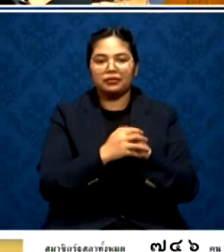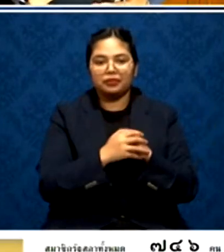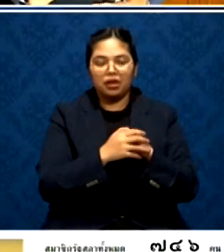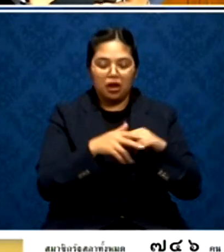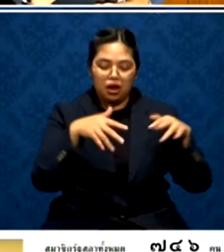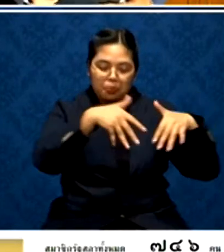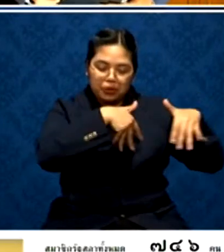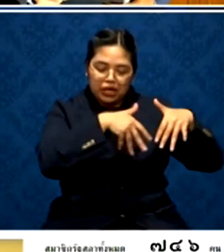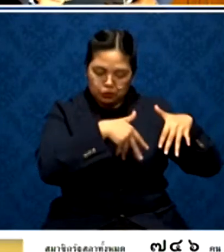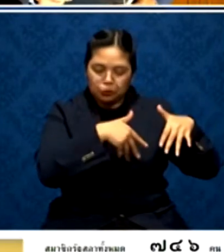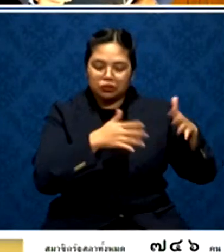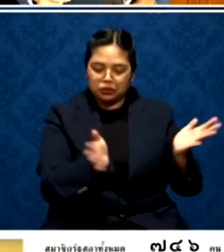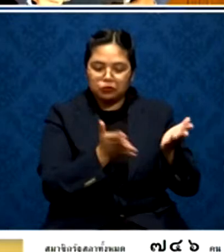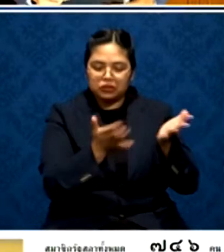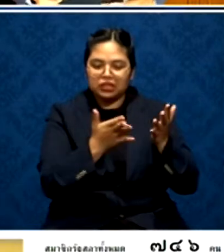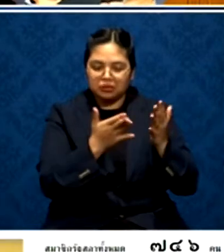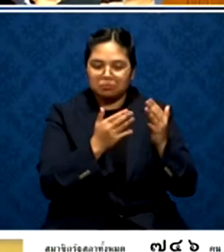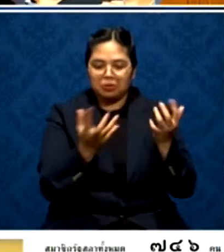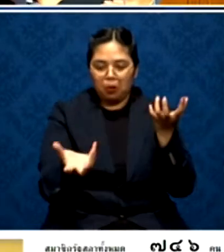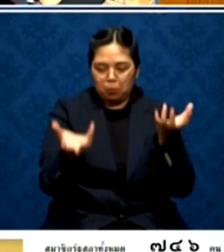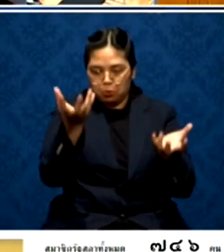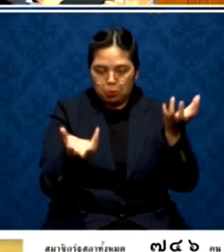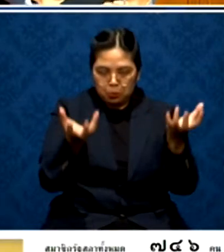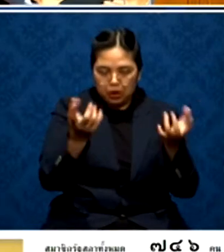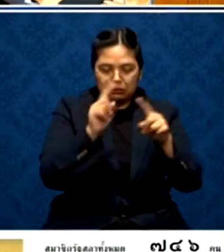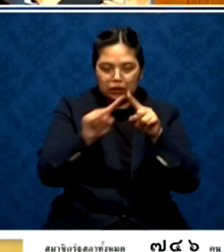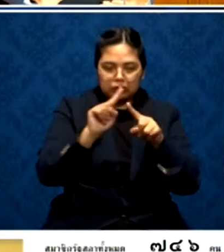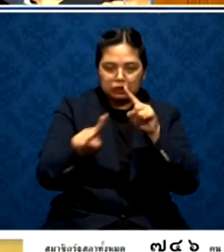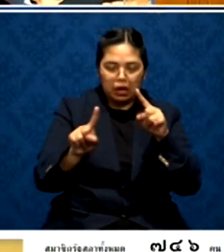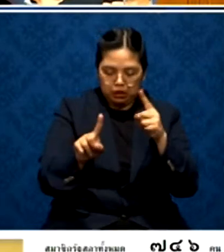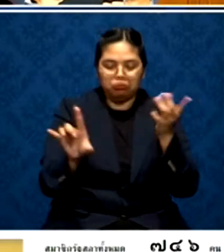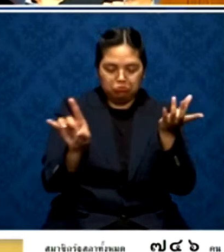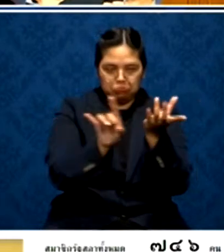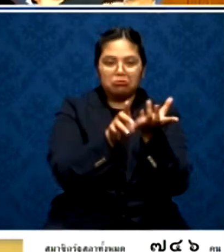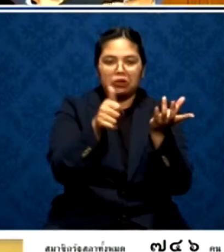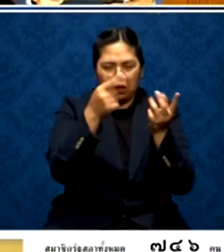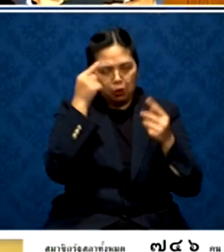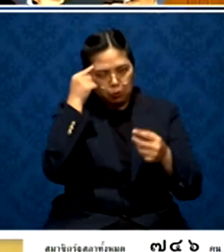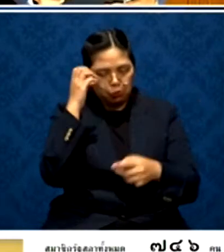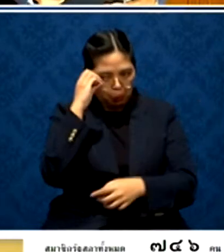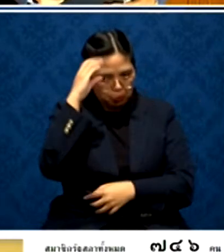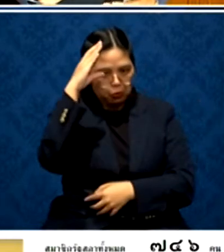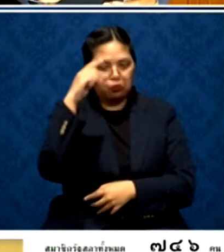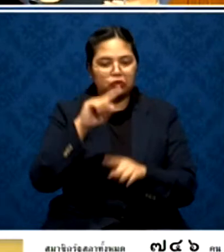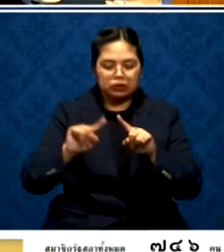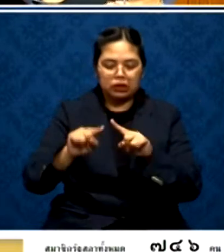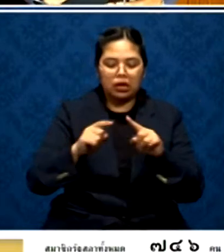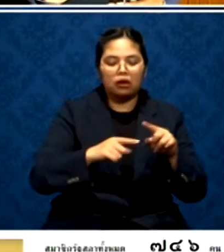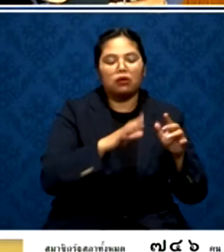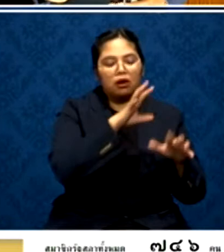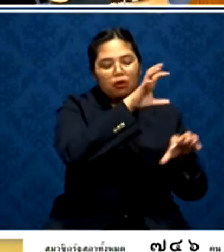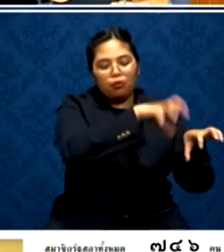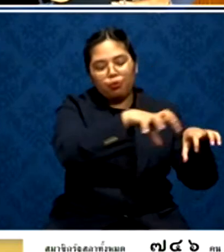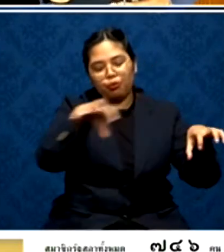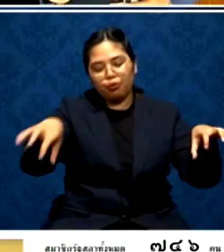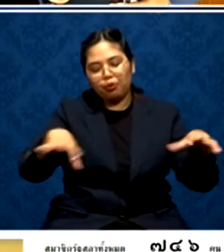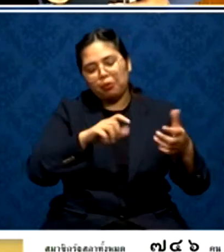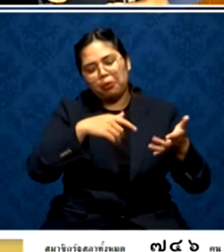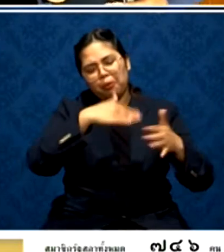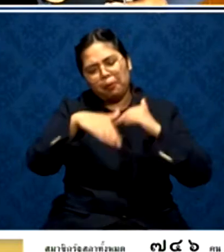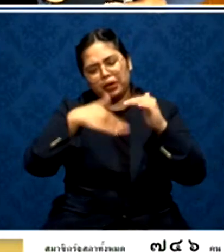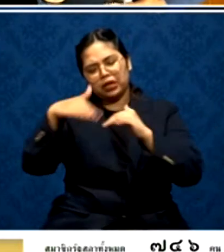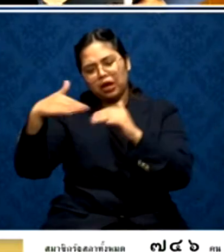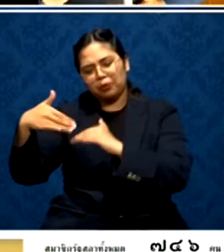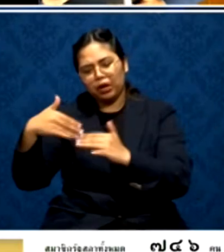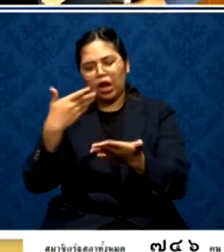ชนเข้าถึงกระบวนการยุติธรรมได้อย่างมีประสิทธิภาพพัฒนาทุกภาคส่วนเพื่อเพิ่มศักยภาพในการสร้างร